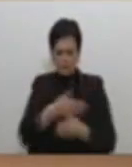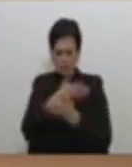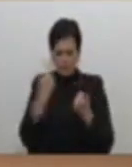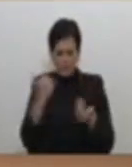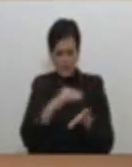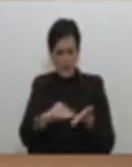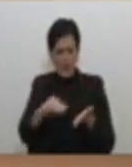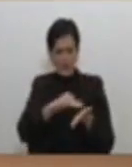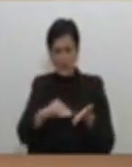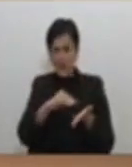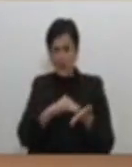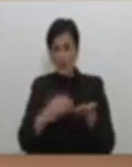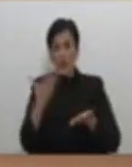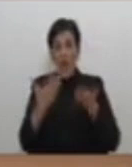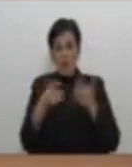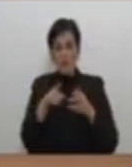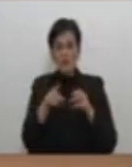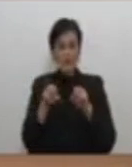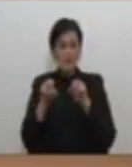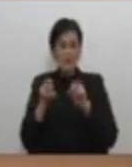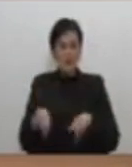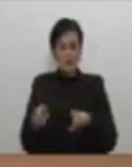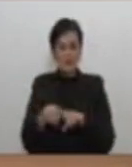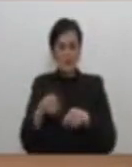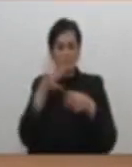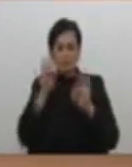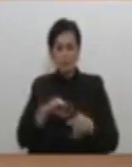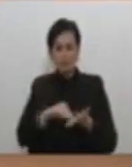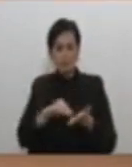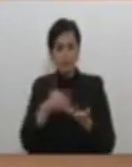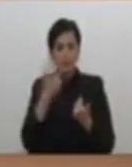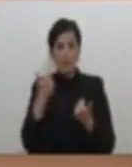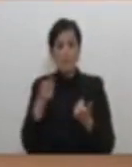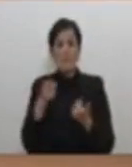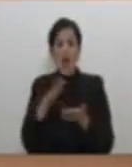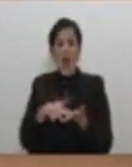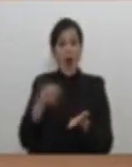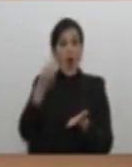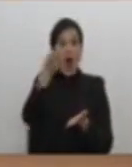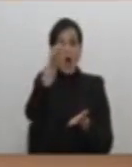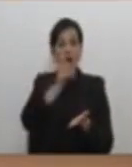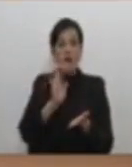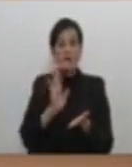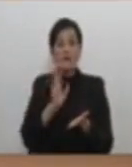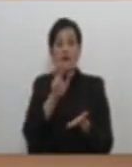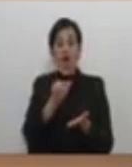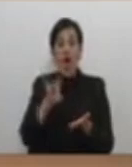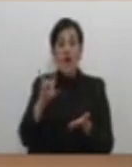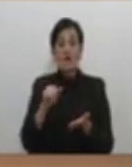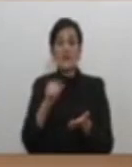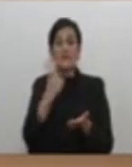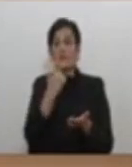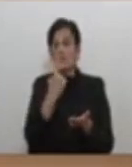და ალბათ შეგნებულად იყო ასე არაკომპეტენტურად დაწერილი. მათ არ მიმართეს ჰააგის სისხლის სამართლის